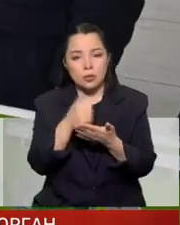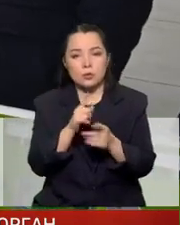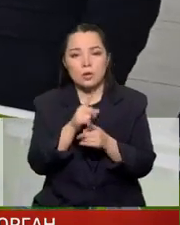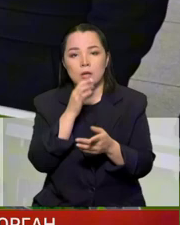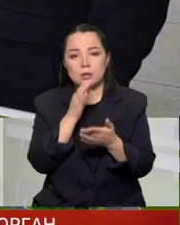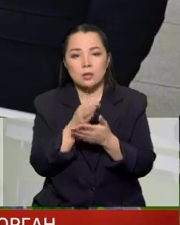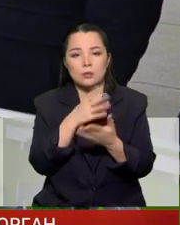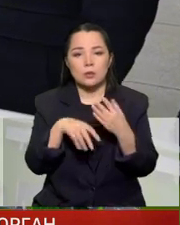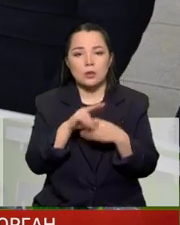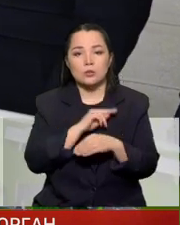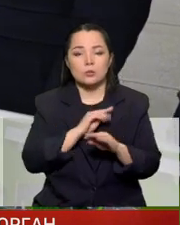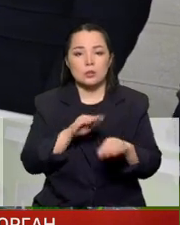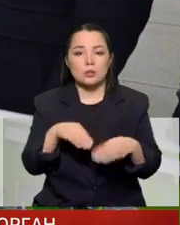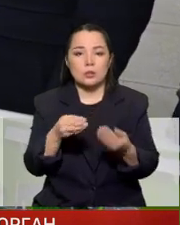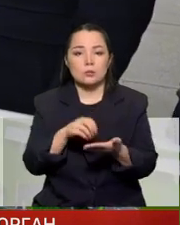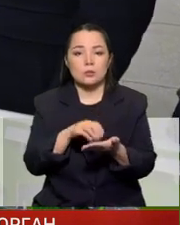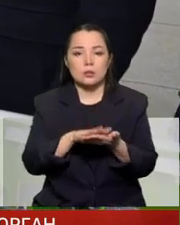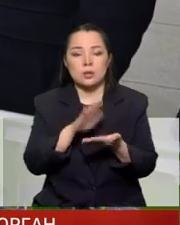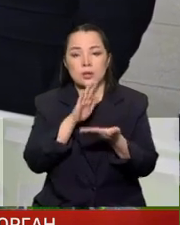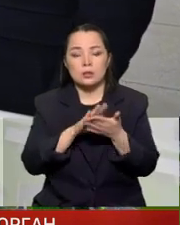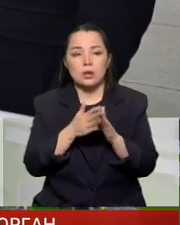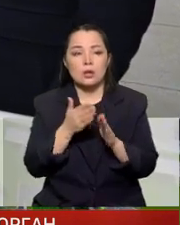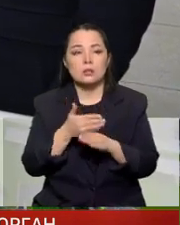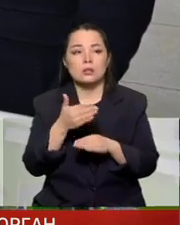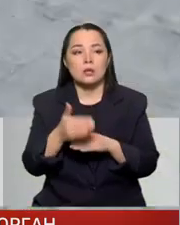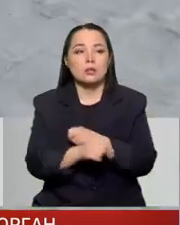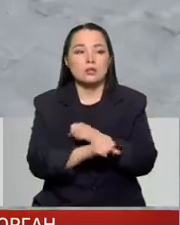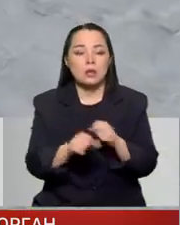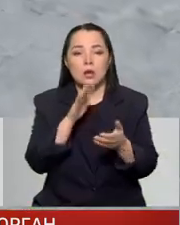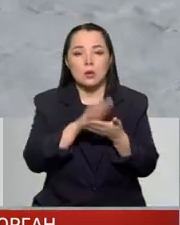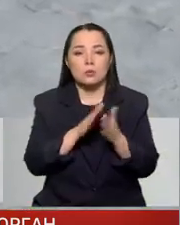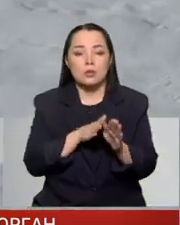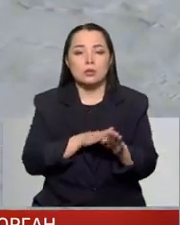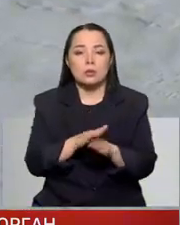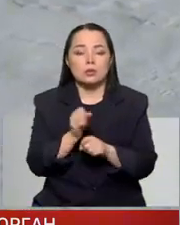жауаптыларға жұмысты белгіленген мерзімнен кешіктірмей, уақытылы жүзеге асыруды тапсырды.